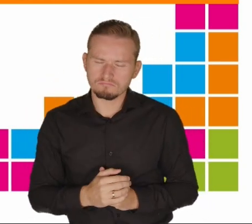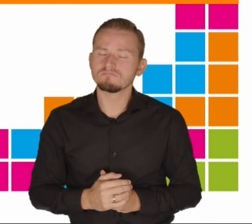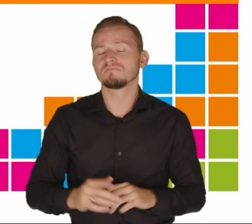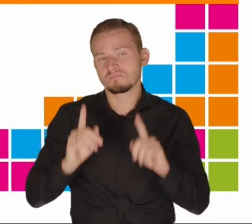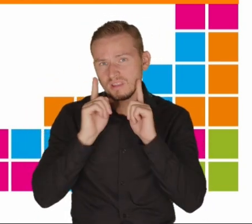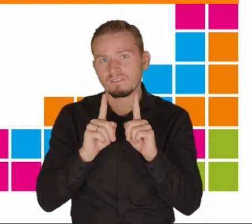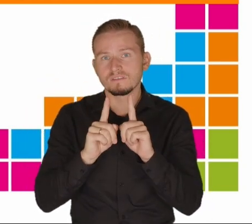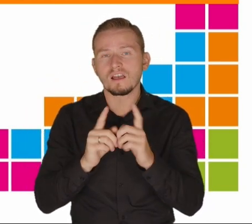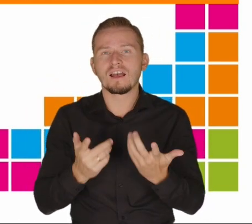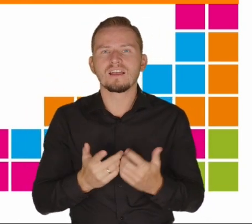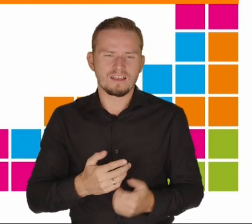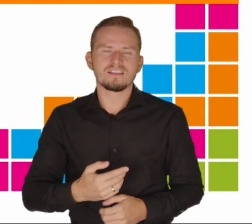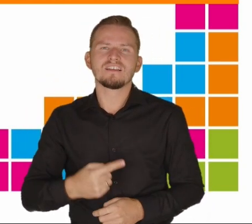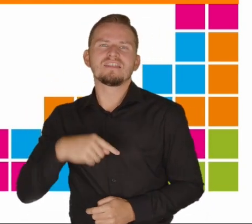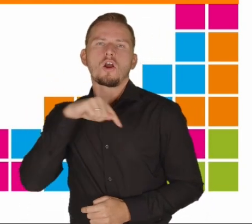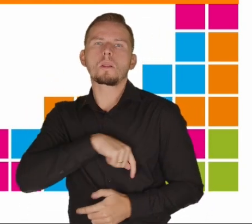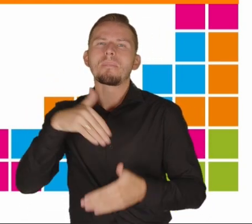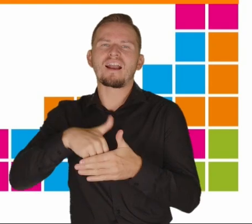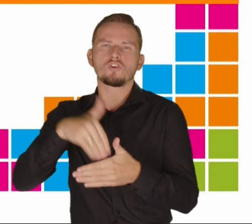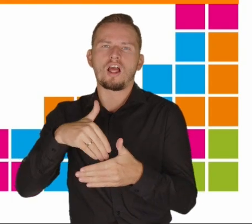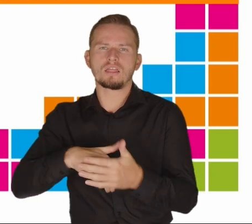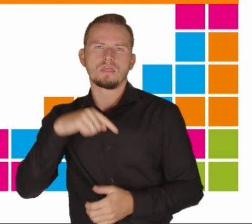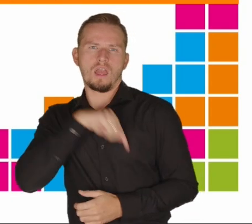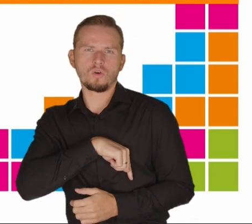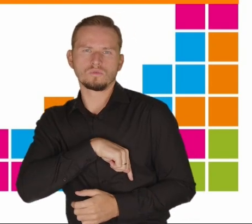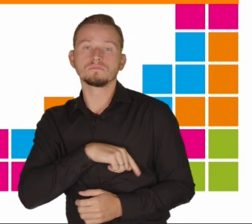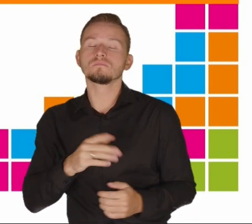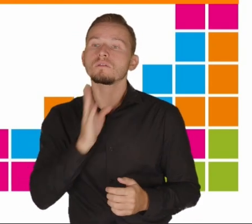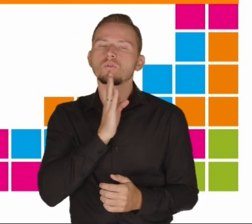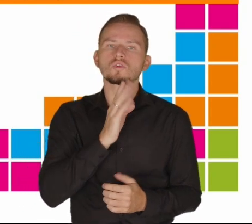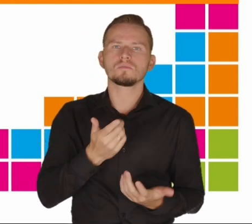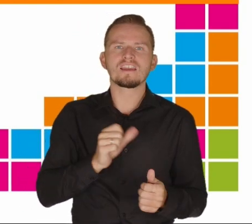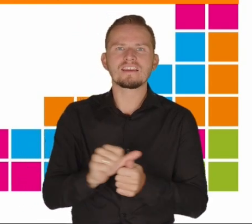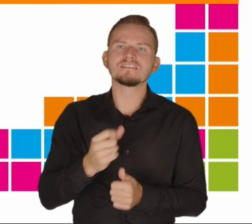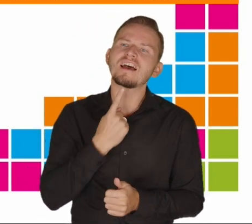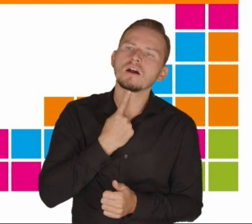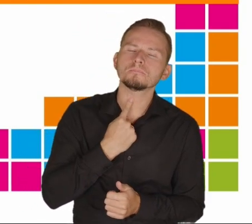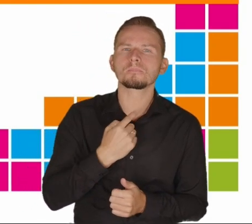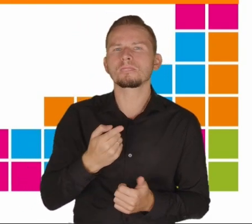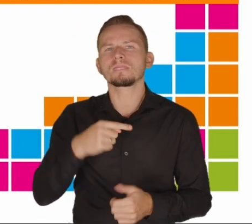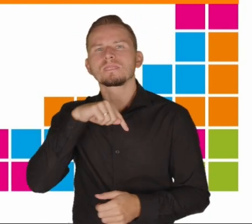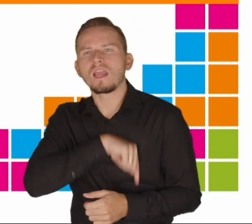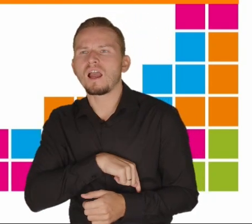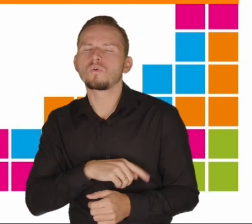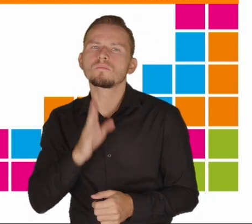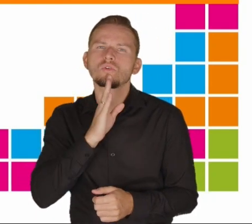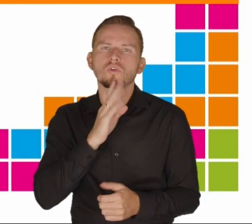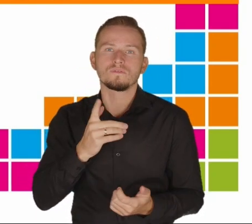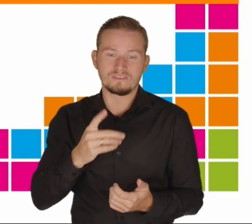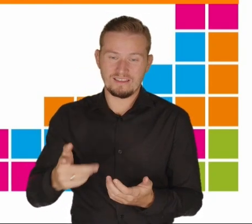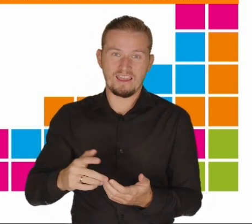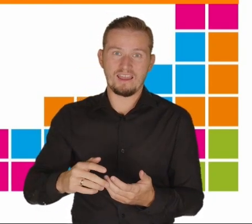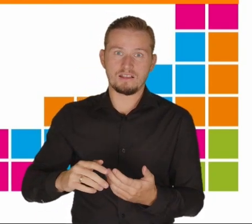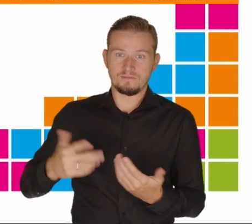uzależnieniach behawioralnych mówiliśmy tak, jest prawdziwe uzależnienie, gdzie mamy objawy odstawienne i objawy